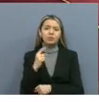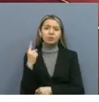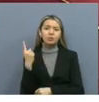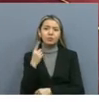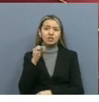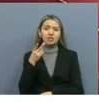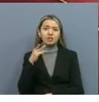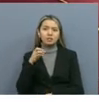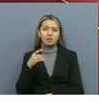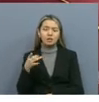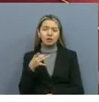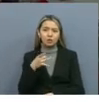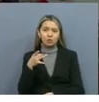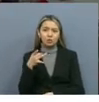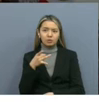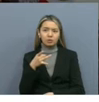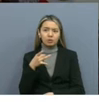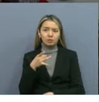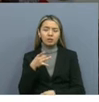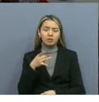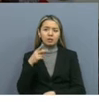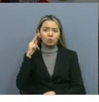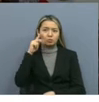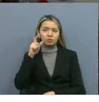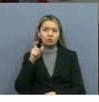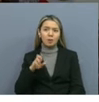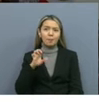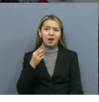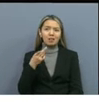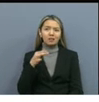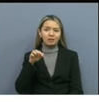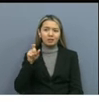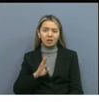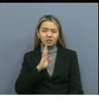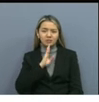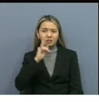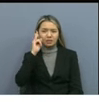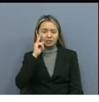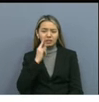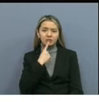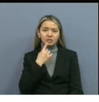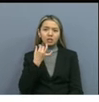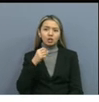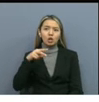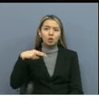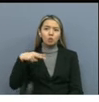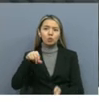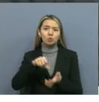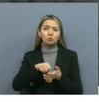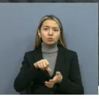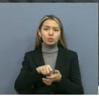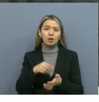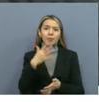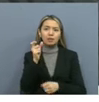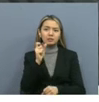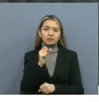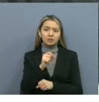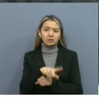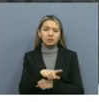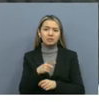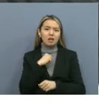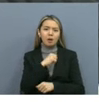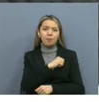Сал ауданы Казгородок орта мектебінің оқушысы Балқия Күмісбаева. Қазақ тілі мен әдебиет пәндері бойынша қатысып, бес тапсырма кезеңінен ең